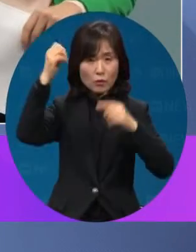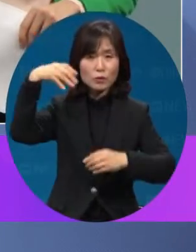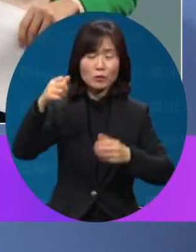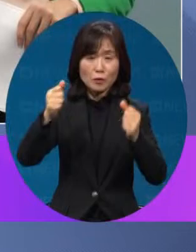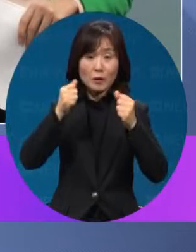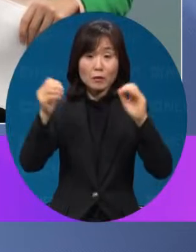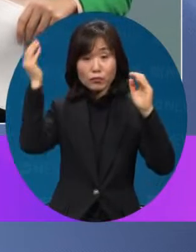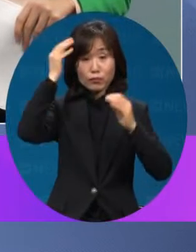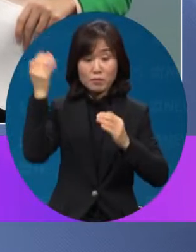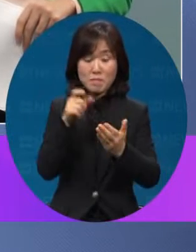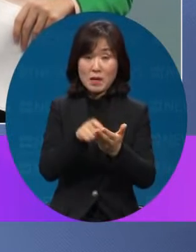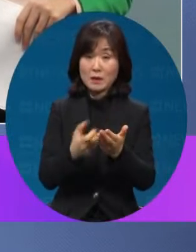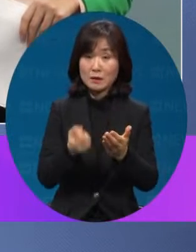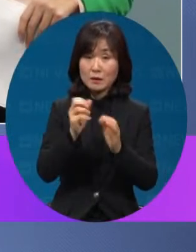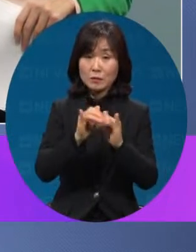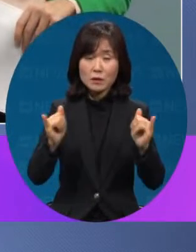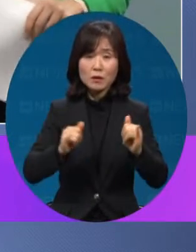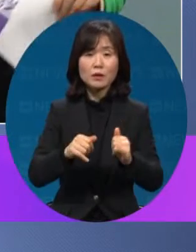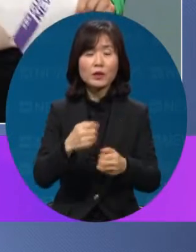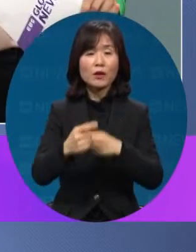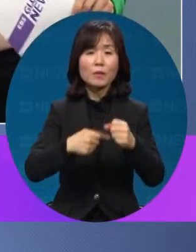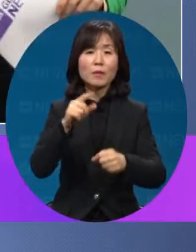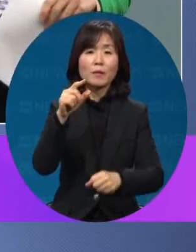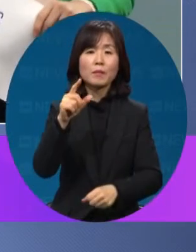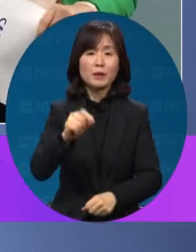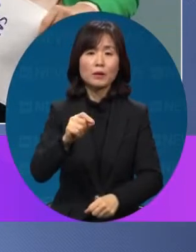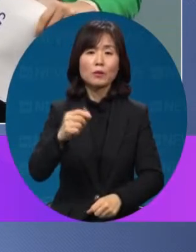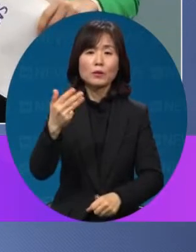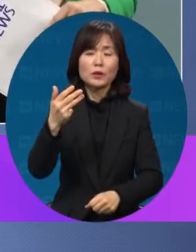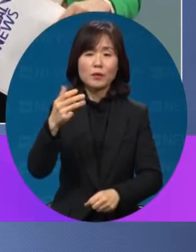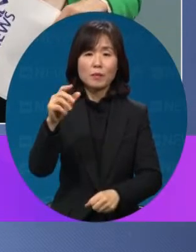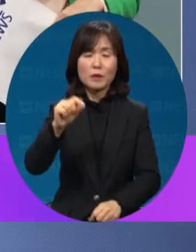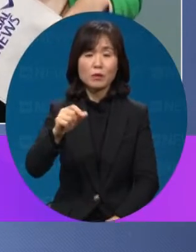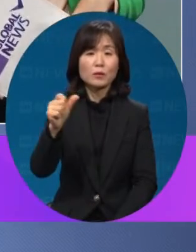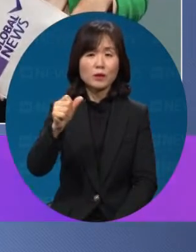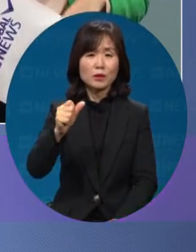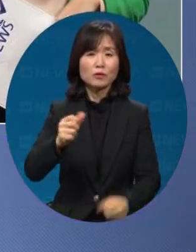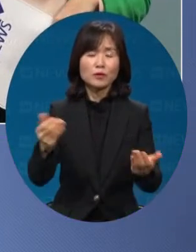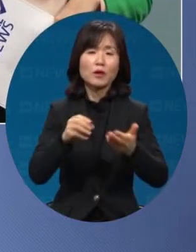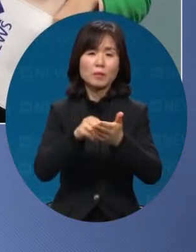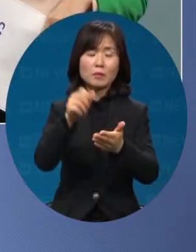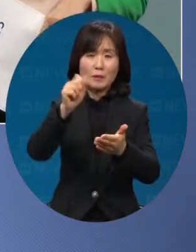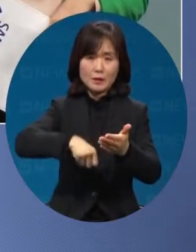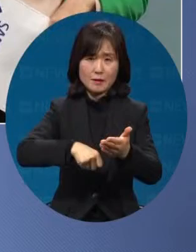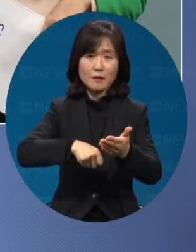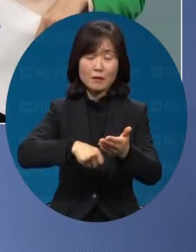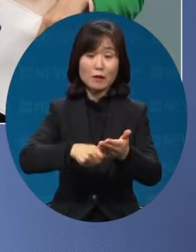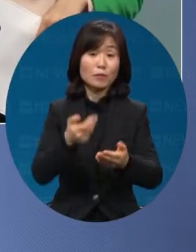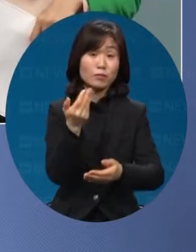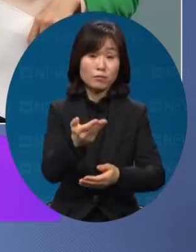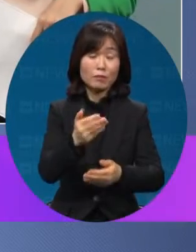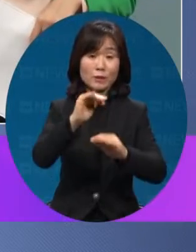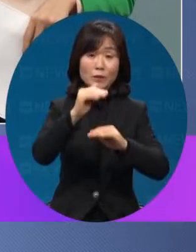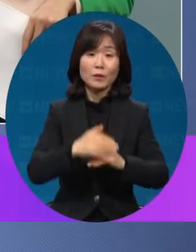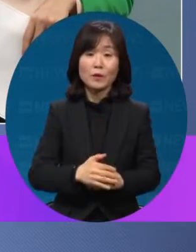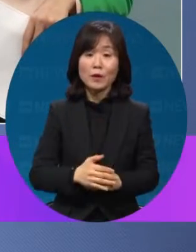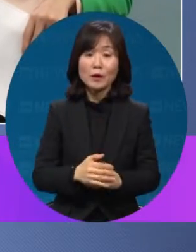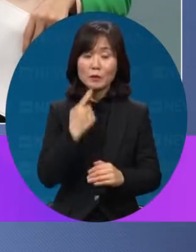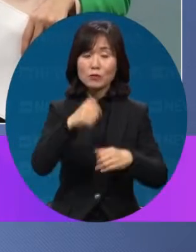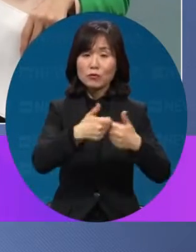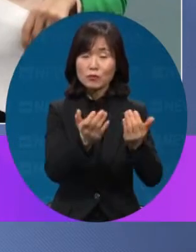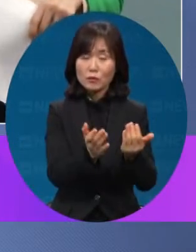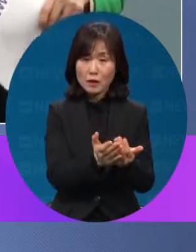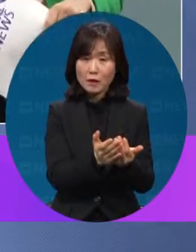대해서 연간 최대 15,000개의 취업 비자를 발급하는 내용을 담고 있습니다. 이 법안은 앞서 지난해 민주당